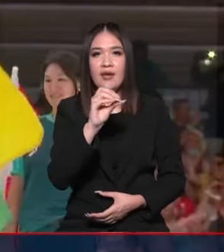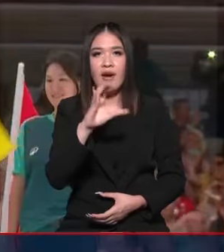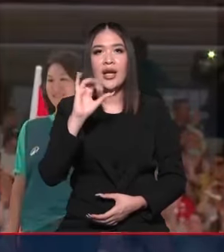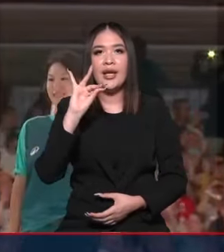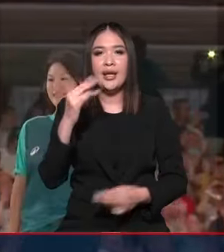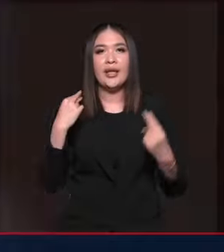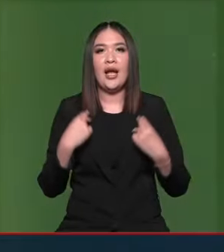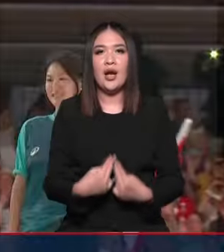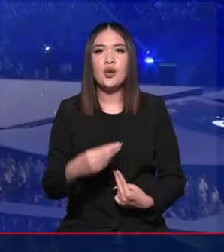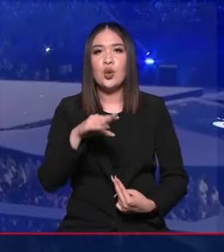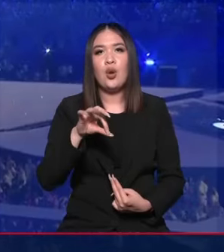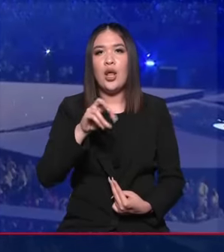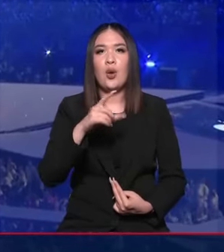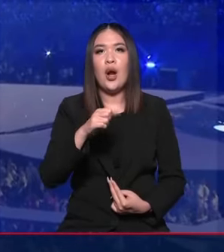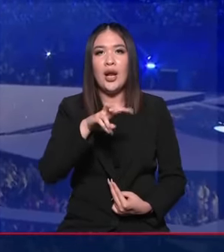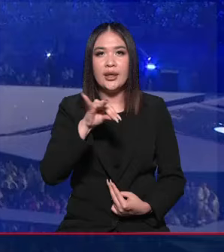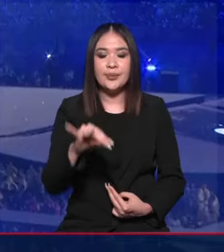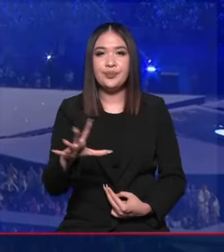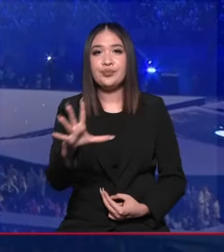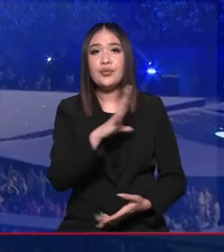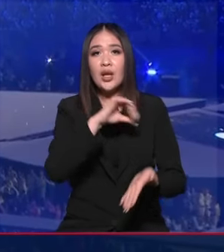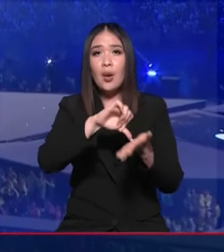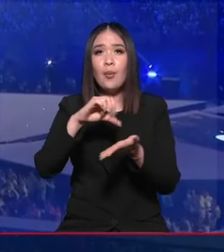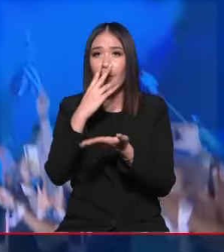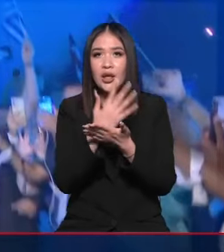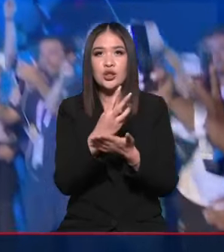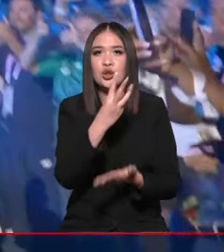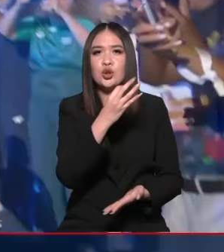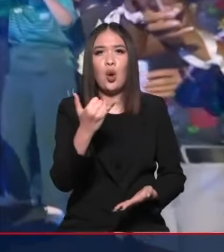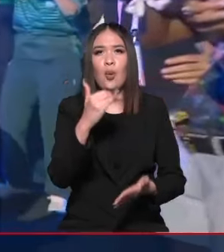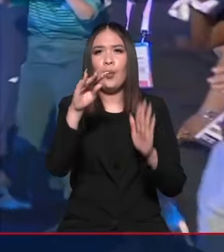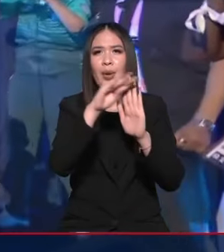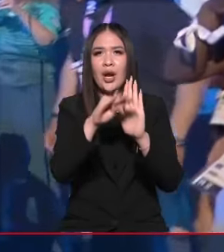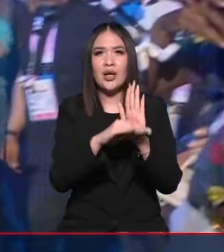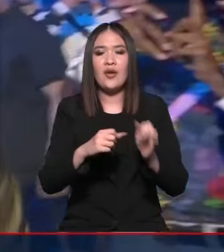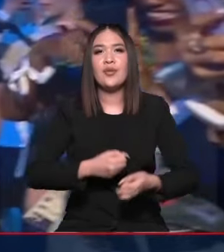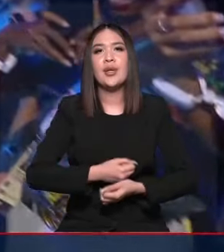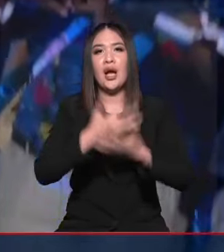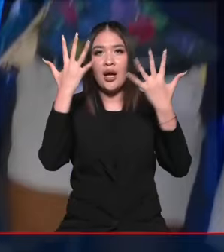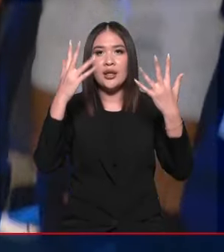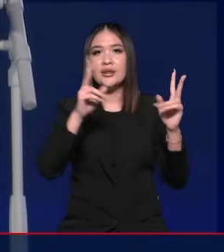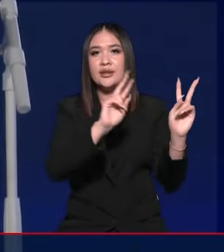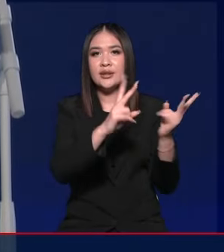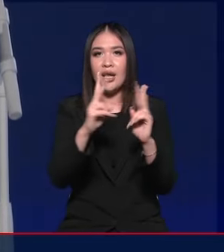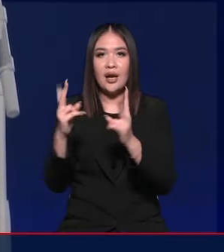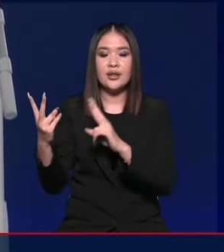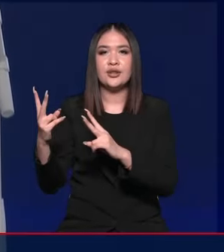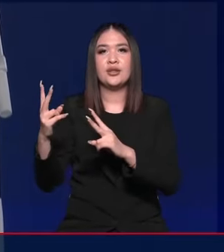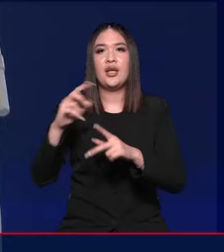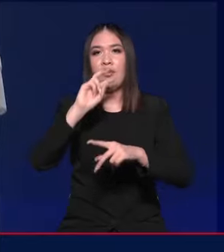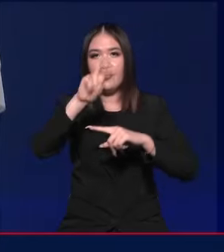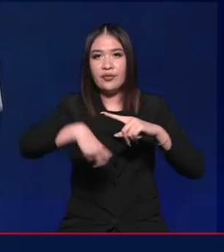тайквандист Батырхан Тулеугали. Организаторы представили красочную шоу-программу с яркой визуальной, хореографической и